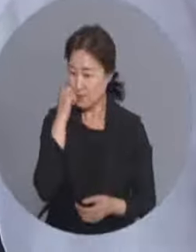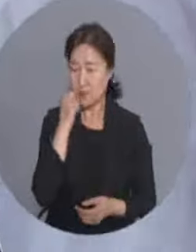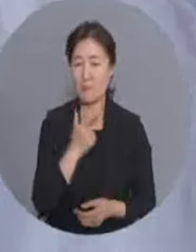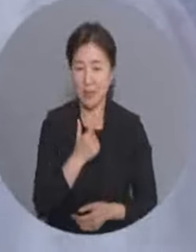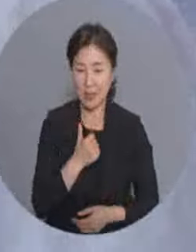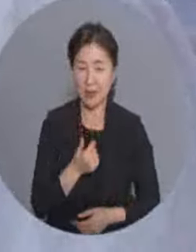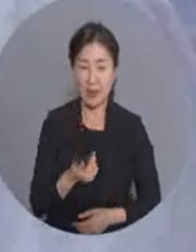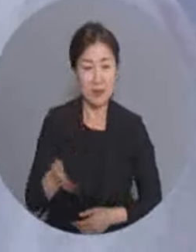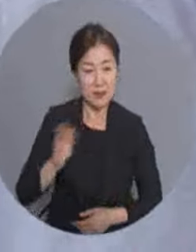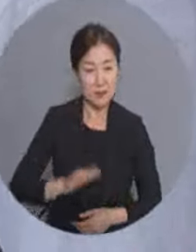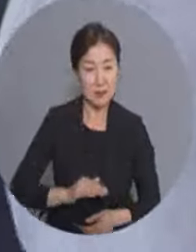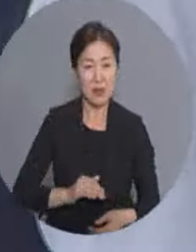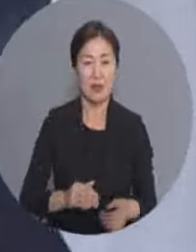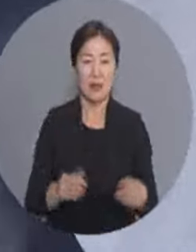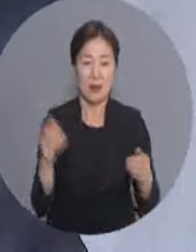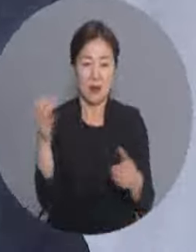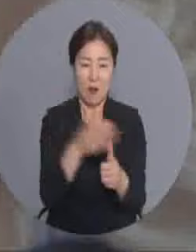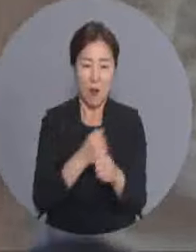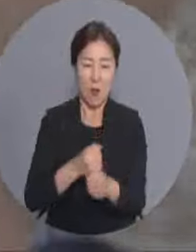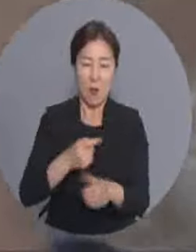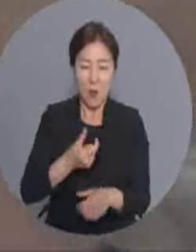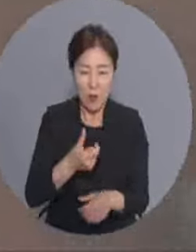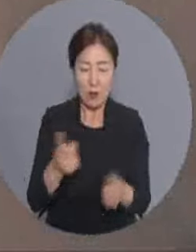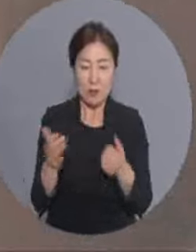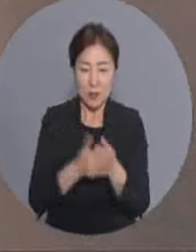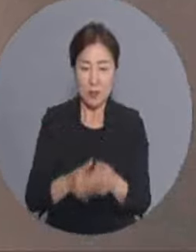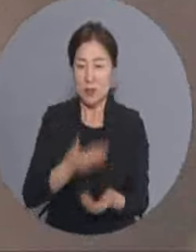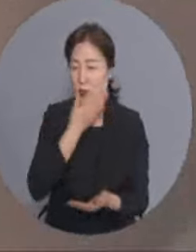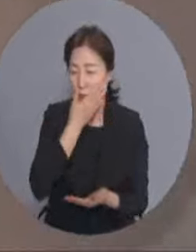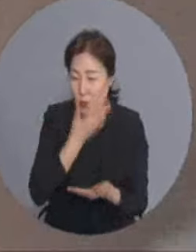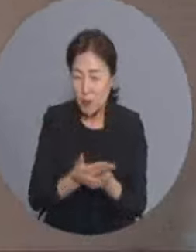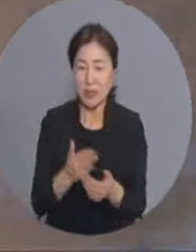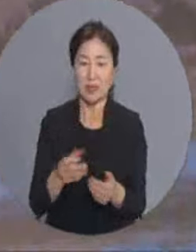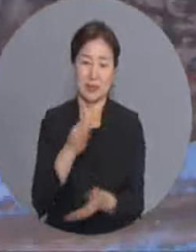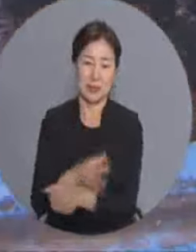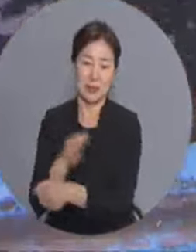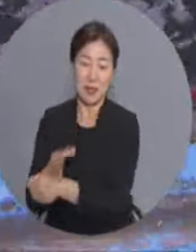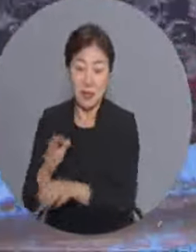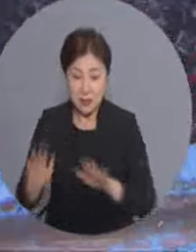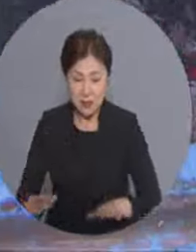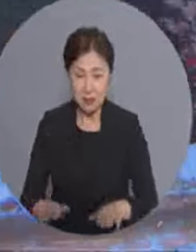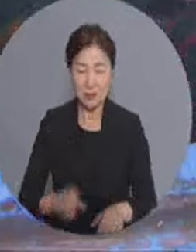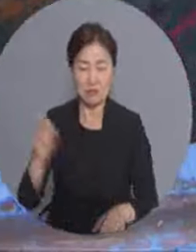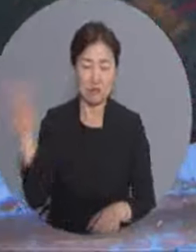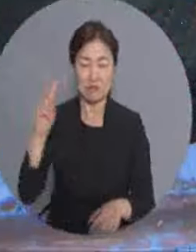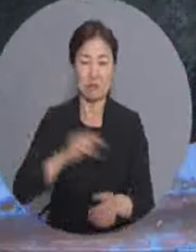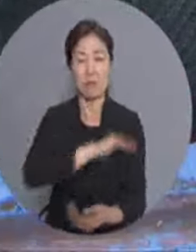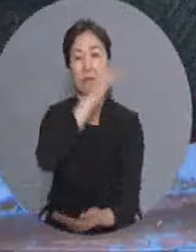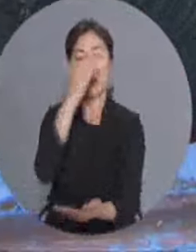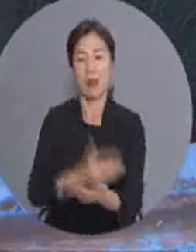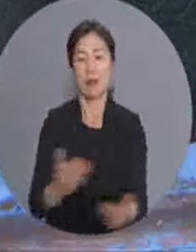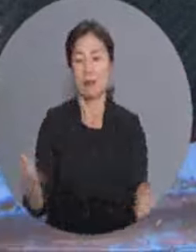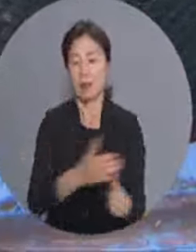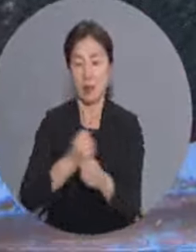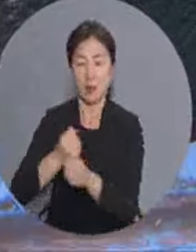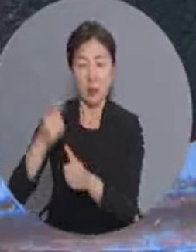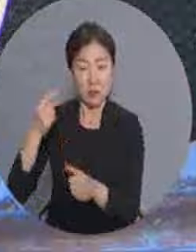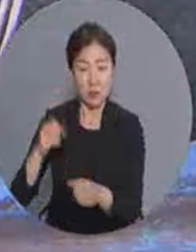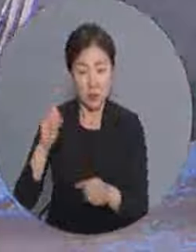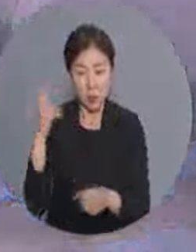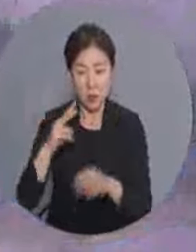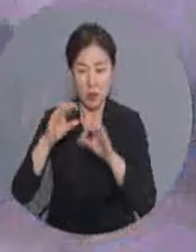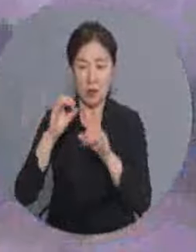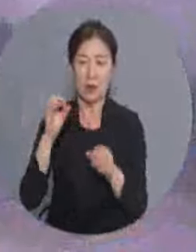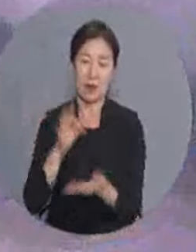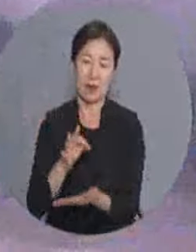높지만 어획량이 적어 항상 귀한 대접을 받아오던 갯장어. 올해는 때 아닌 어획량 증가와 이에 따른 가격